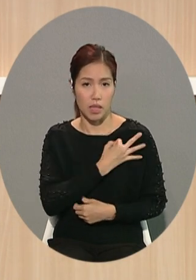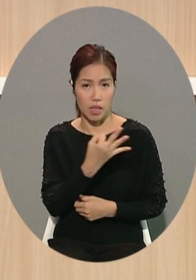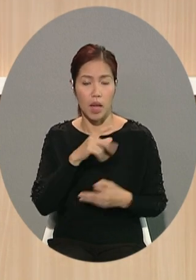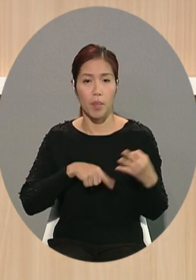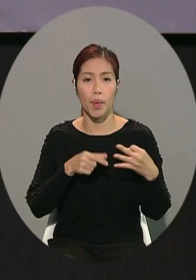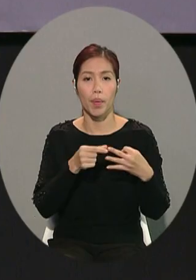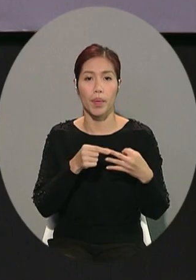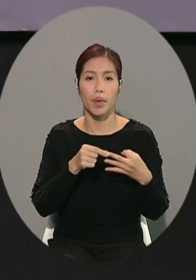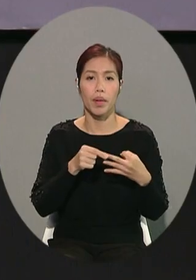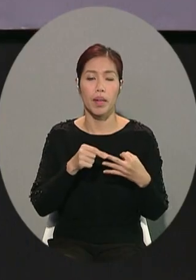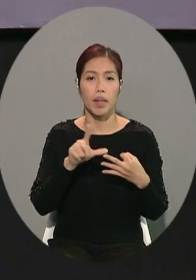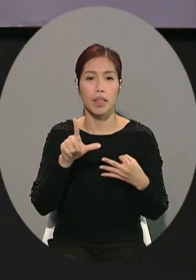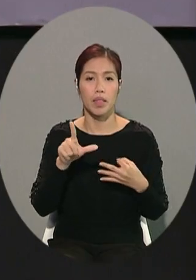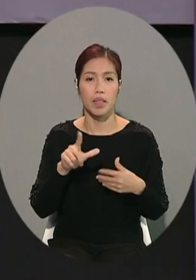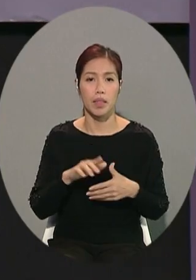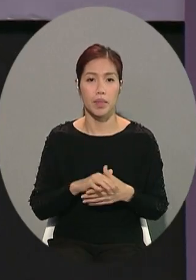恆。